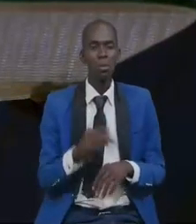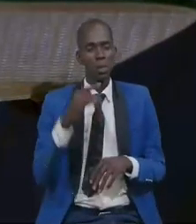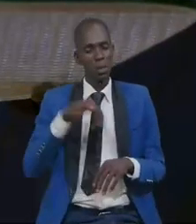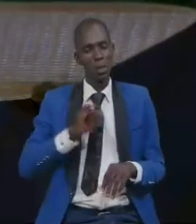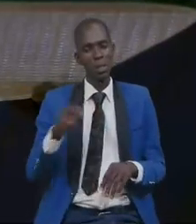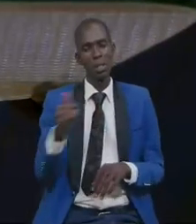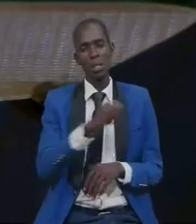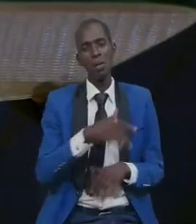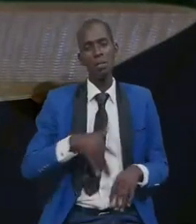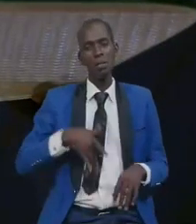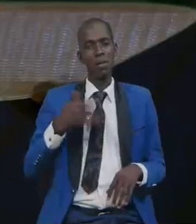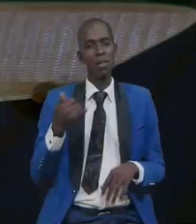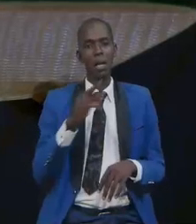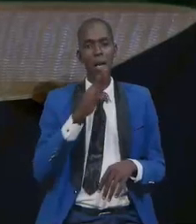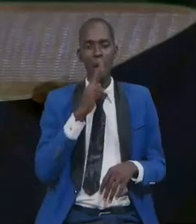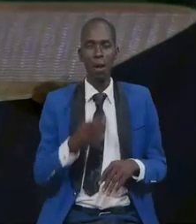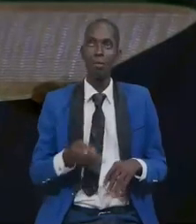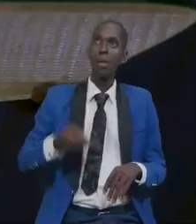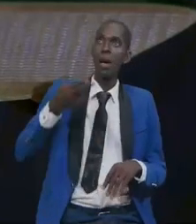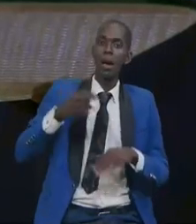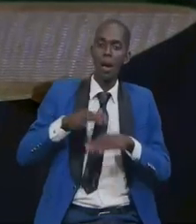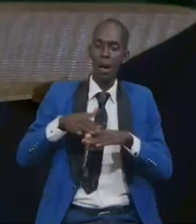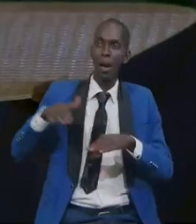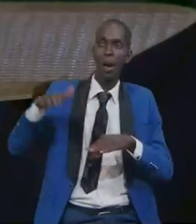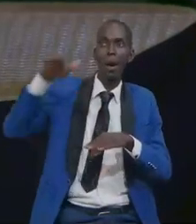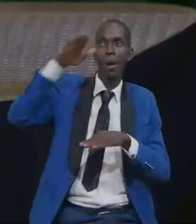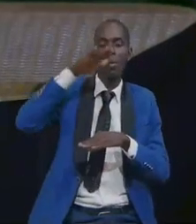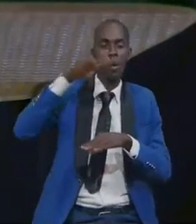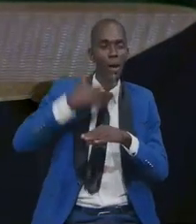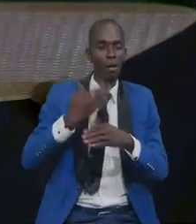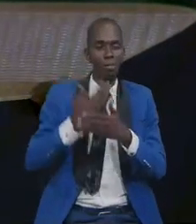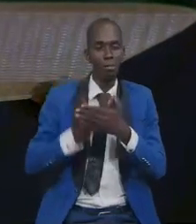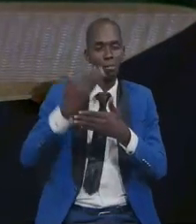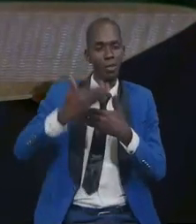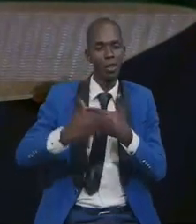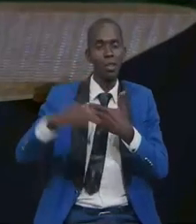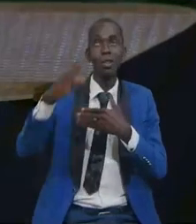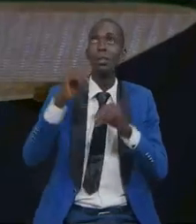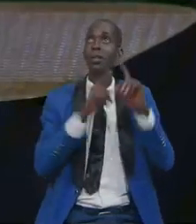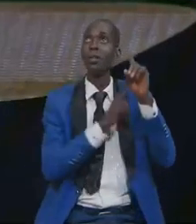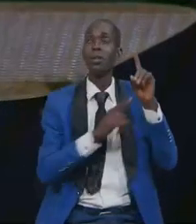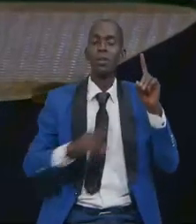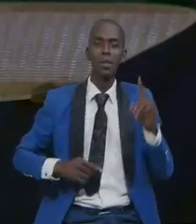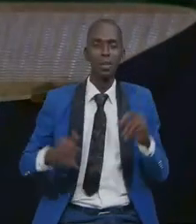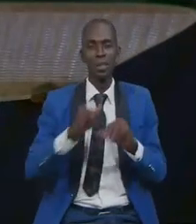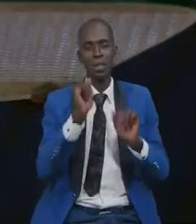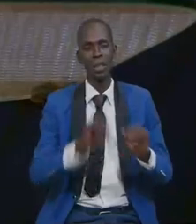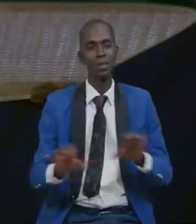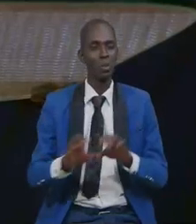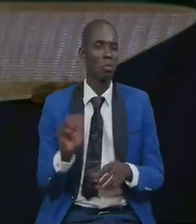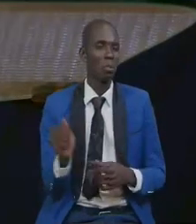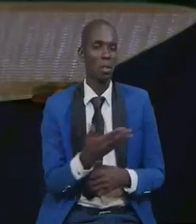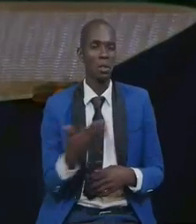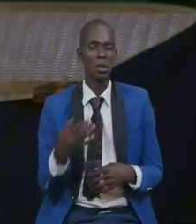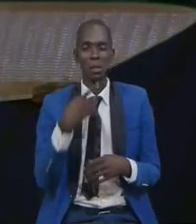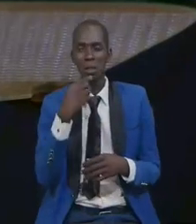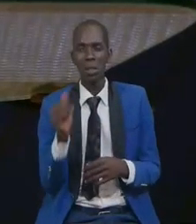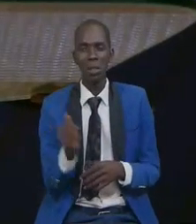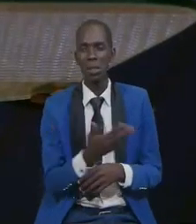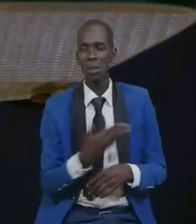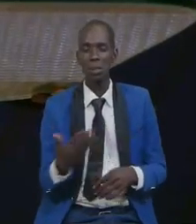au-delà et au-dessus de la loi. Ils sont au-delà et au-dessus de Dieu. Et ils peuvent faire tout ce qu'ils veulent, ils peuvent faire ce qu'ils